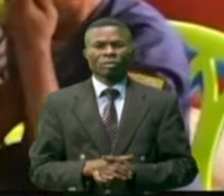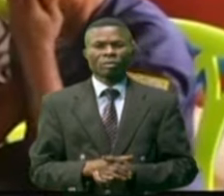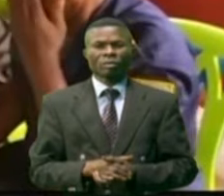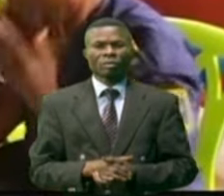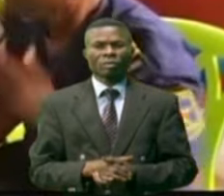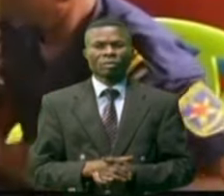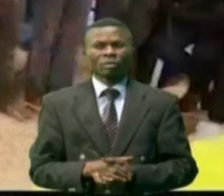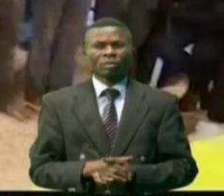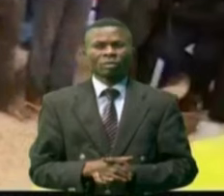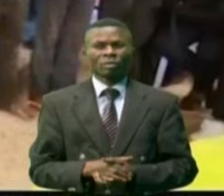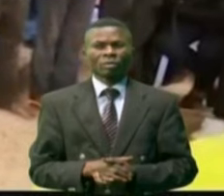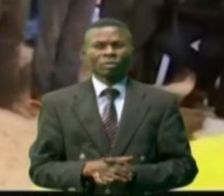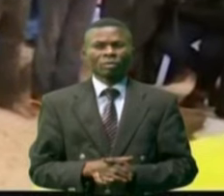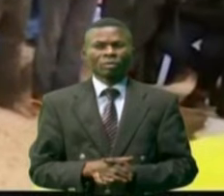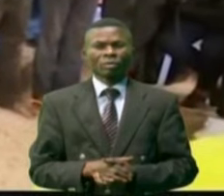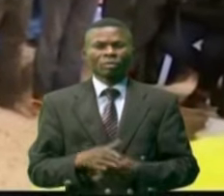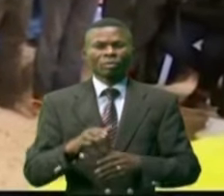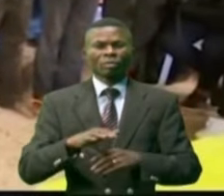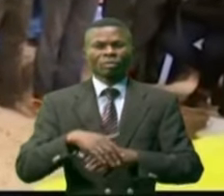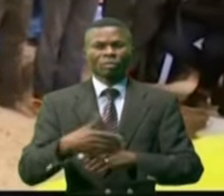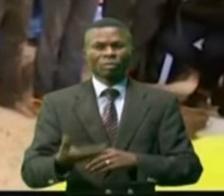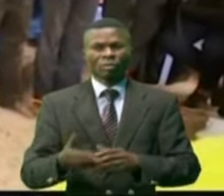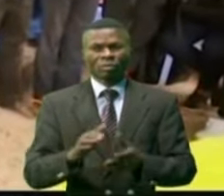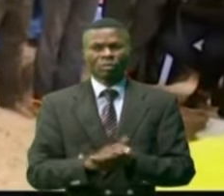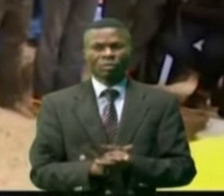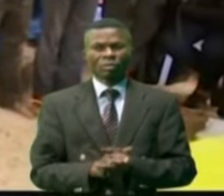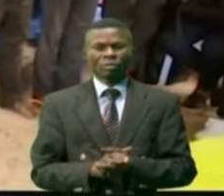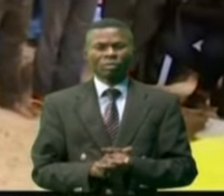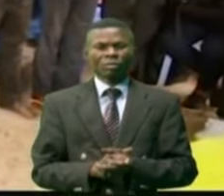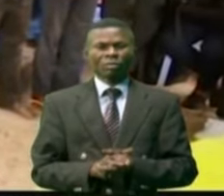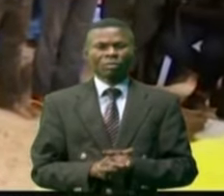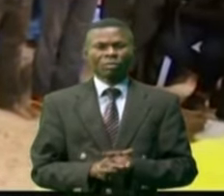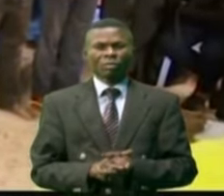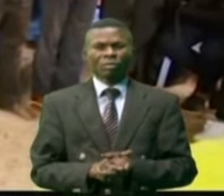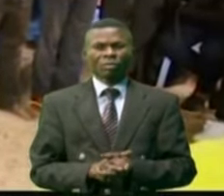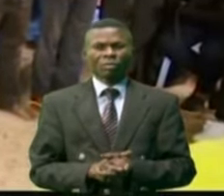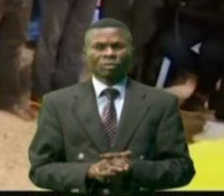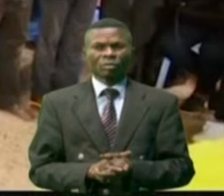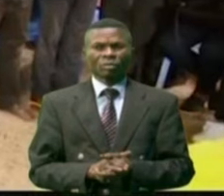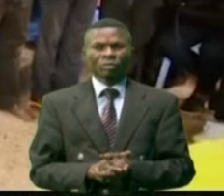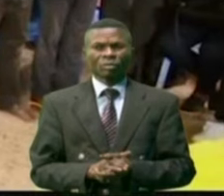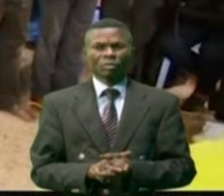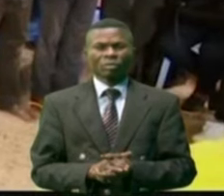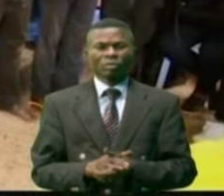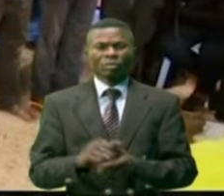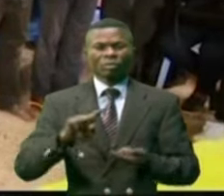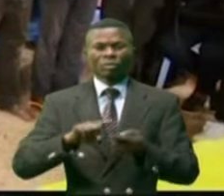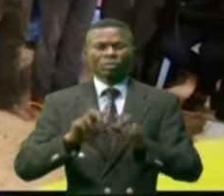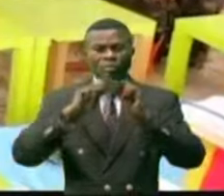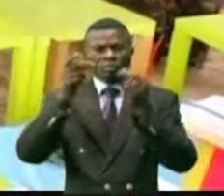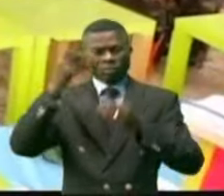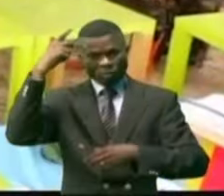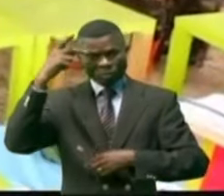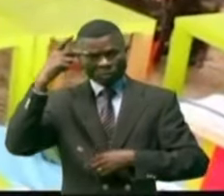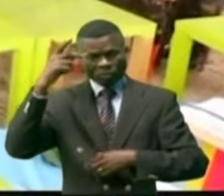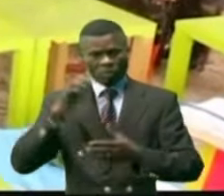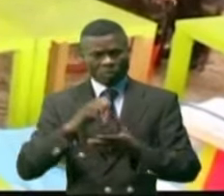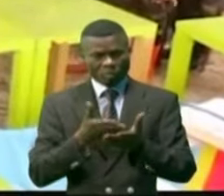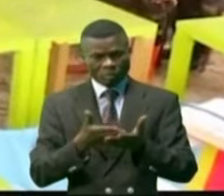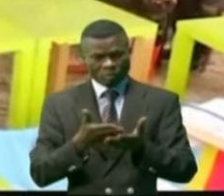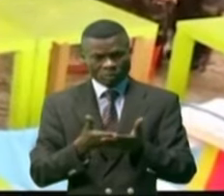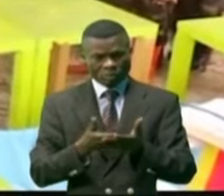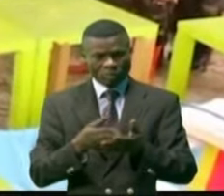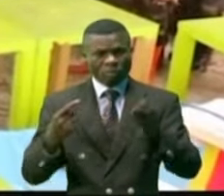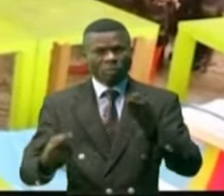Trois jours seulement après l'attaque des déplacés du conflit Mbole-Lengola et alliés vivant au camp Saint-Gabriel, les